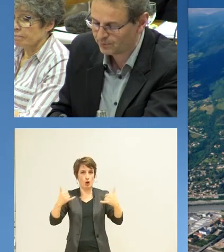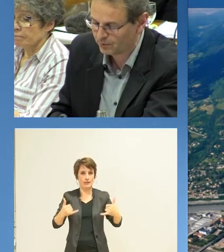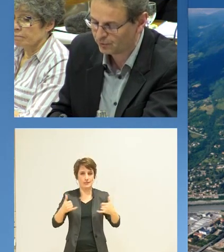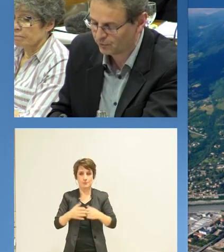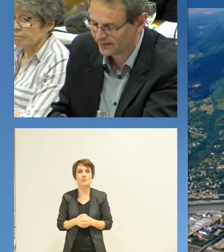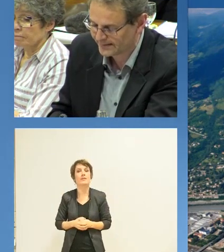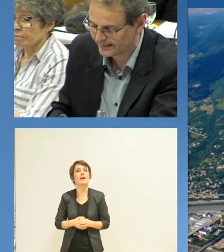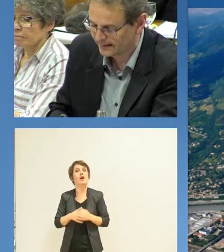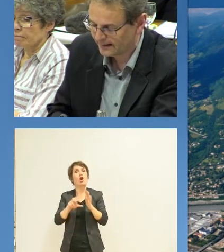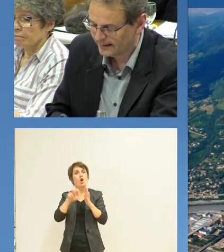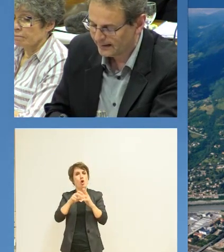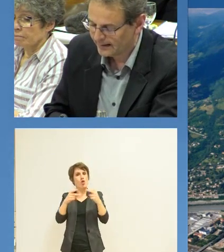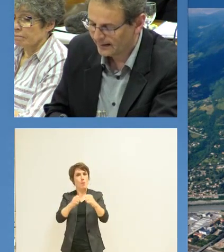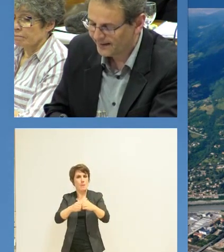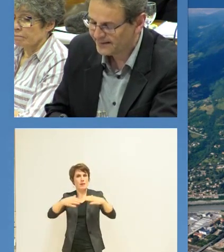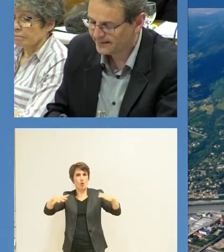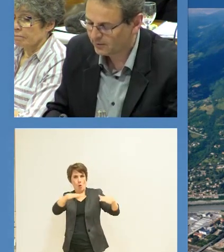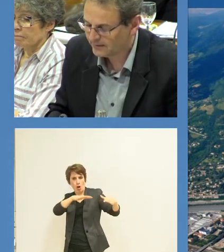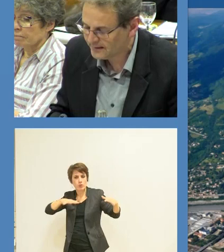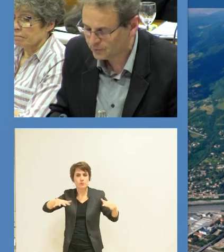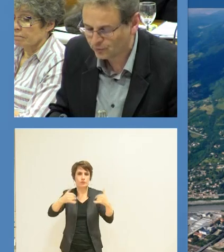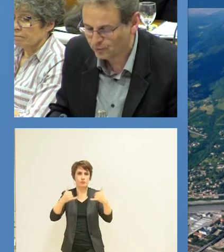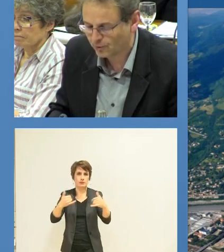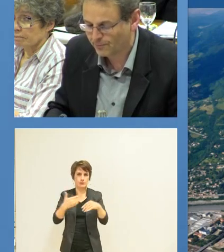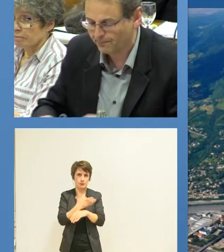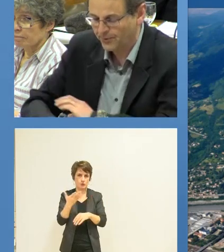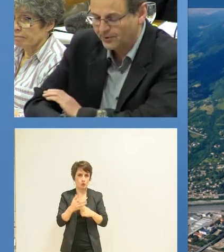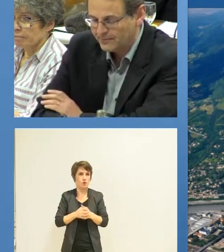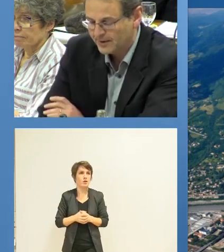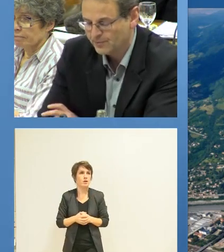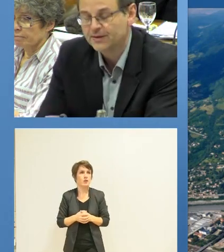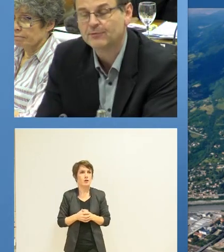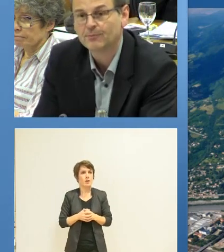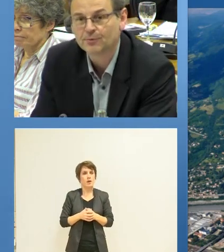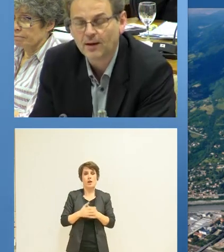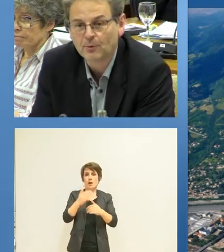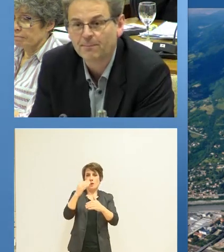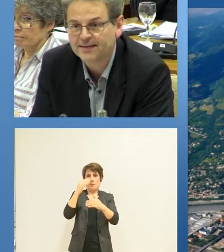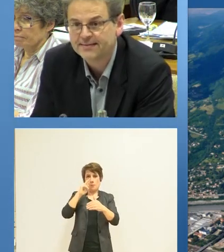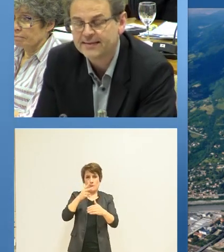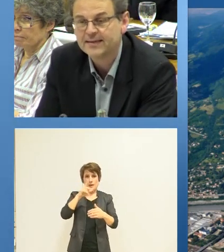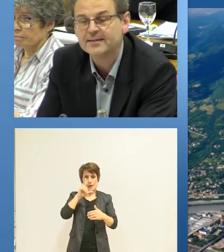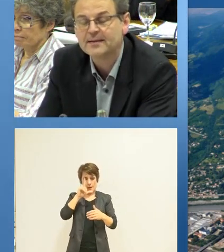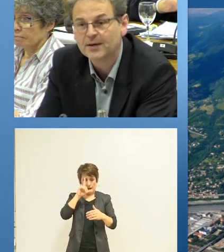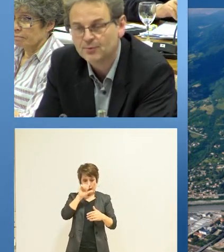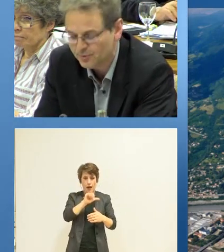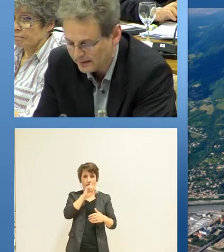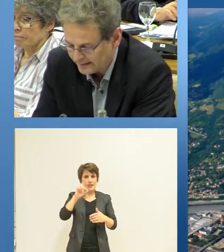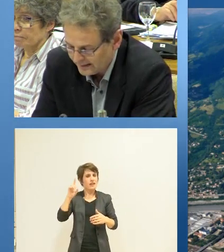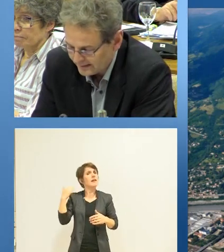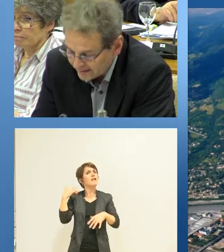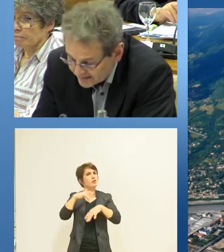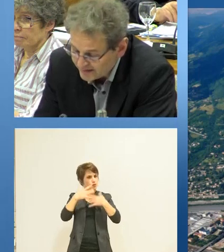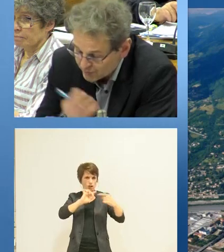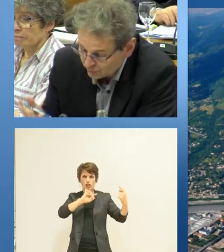métropole grenobloise à partir des grandes lignes contenues dans le plan d'aménagement et de développement durable pea d'aidé qui étaient débattus